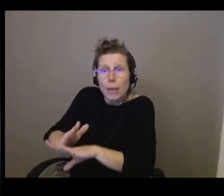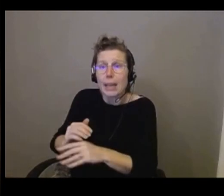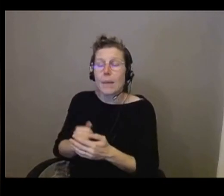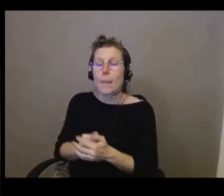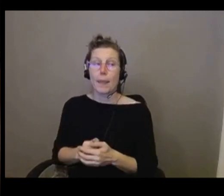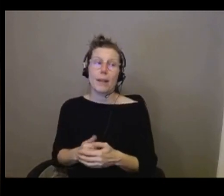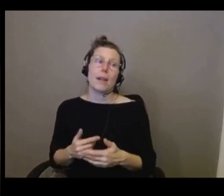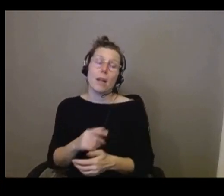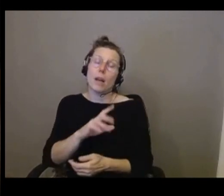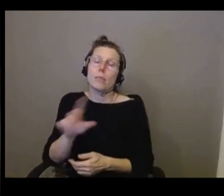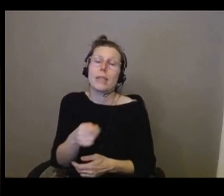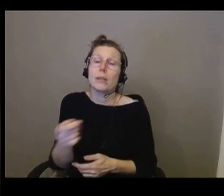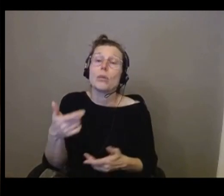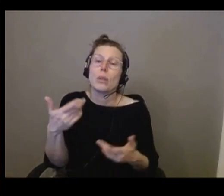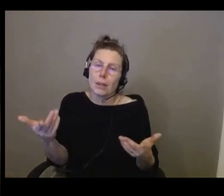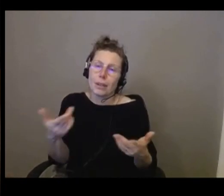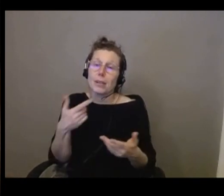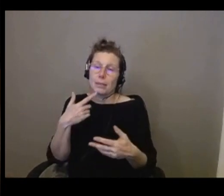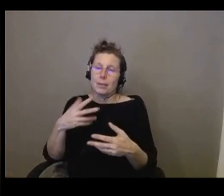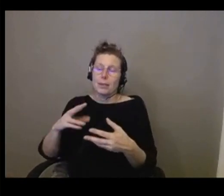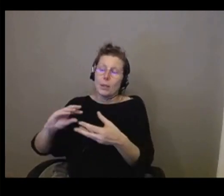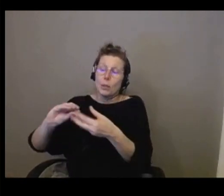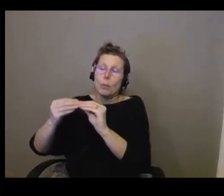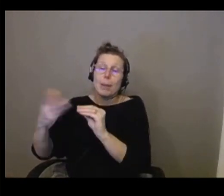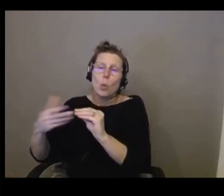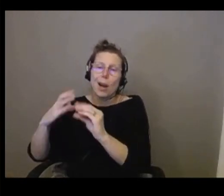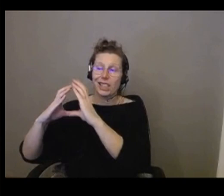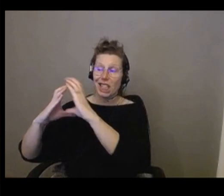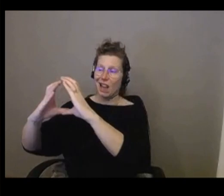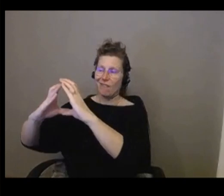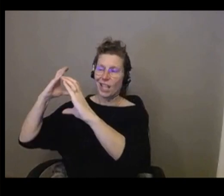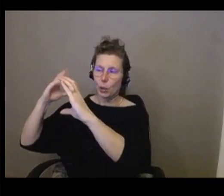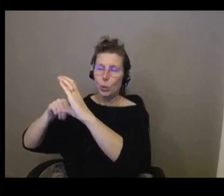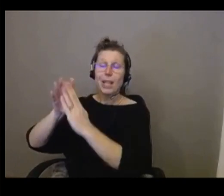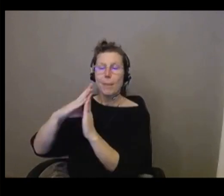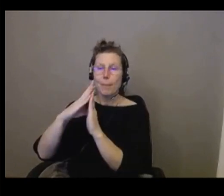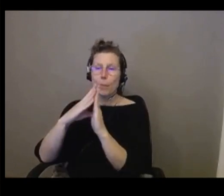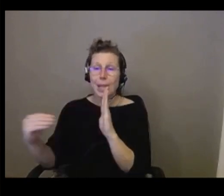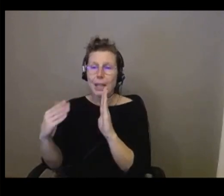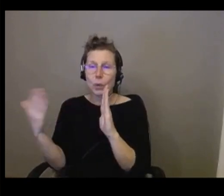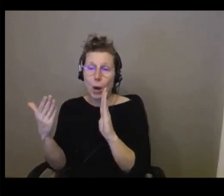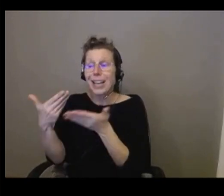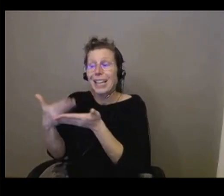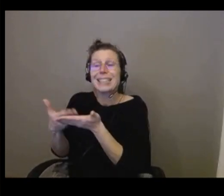modèle de véhicule. Donc ça, c'est les constructeurs aussi qui sont liés à ça. Dans les bus simples, vous avez une place en fauteuil